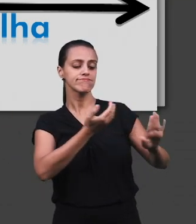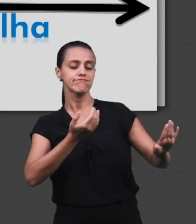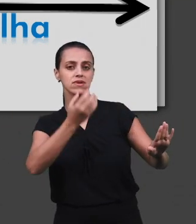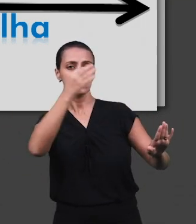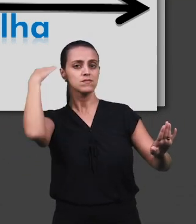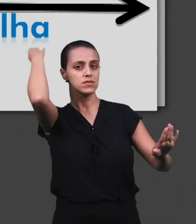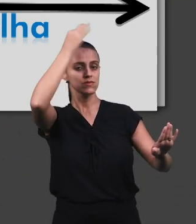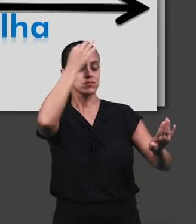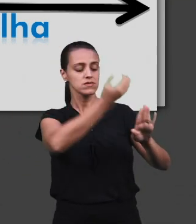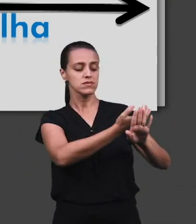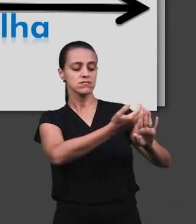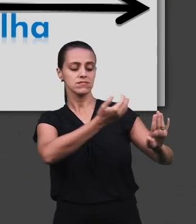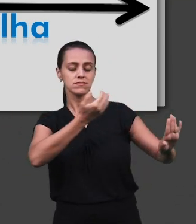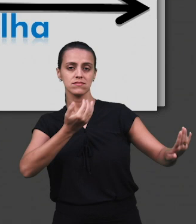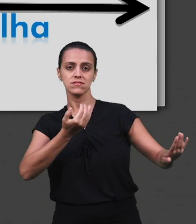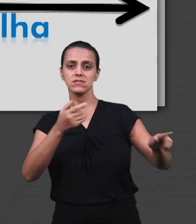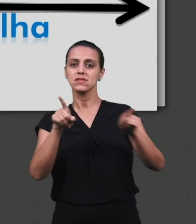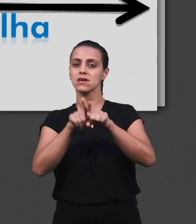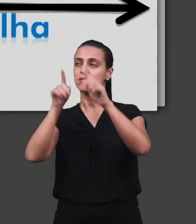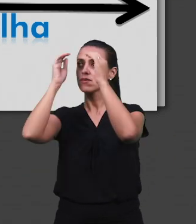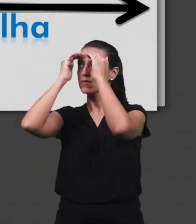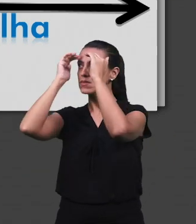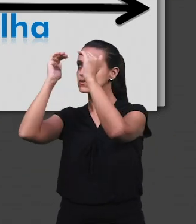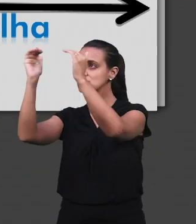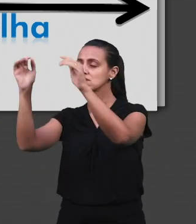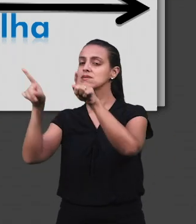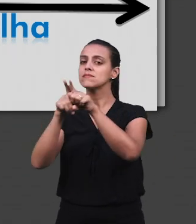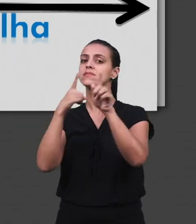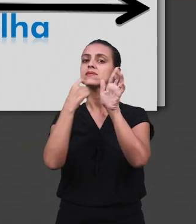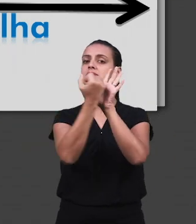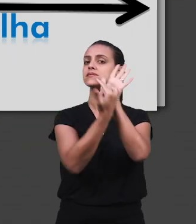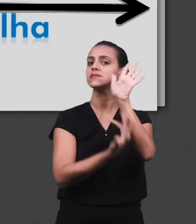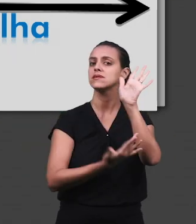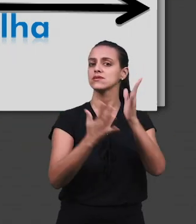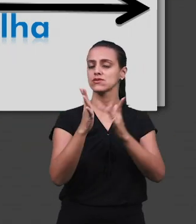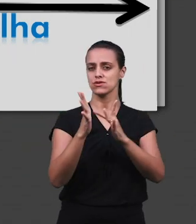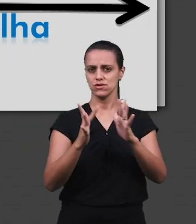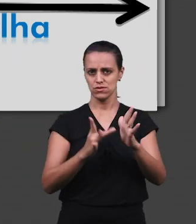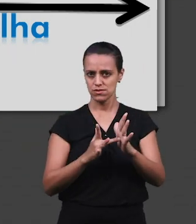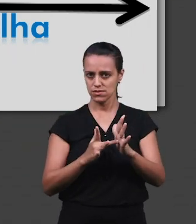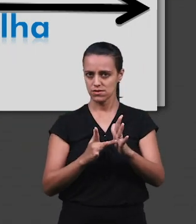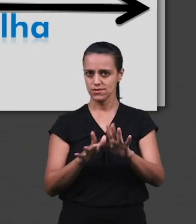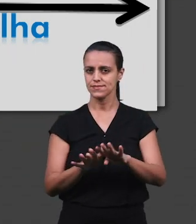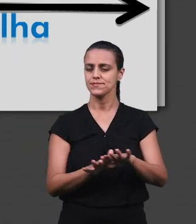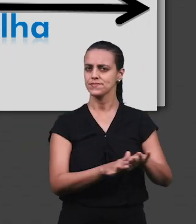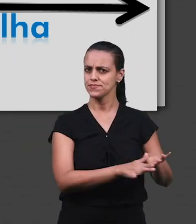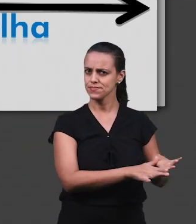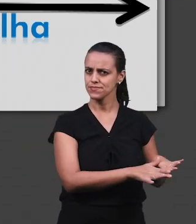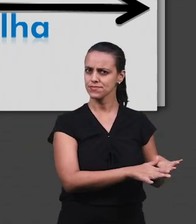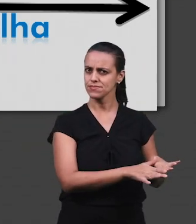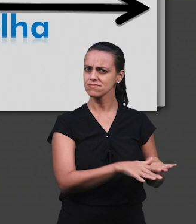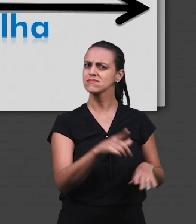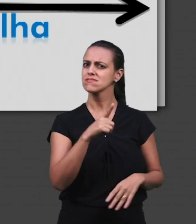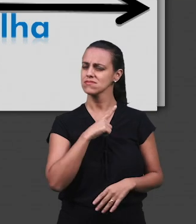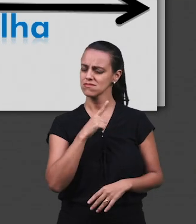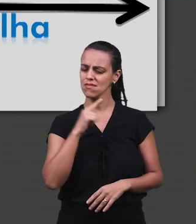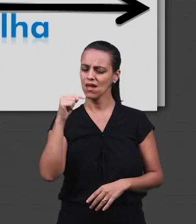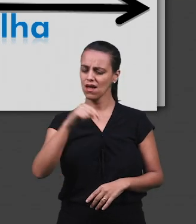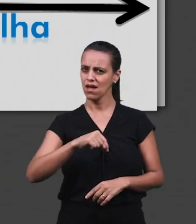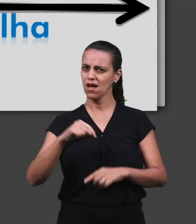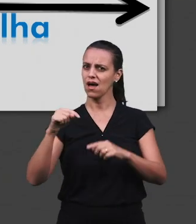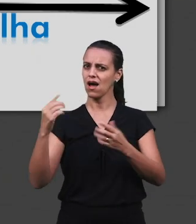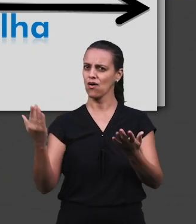pour l'obéissance et aspersion du sang de Jésus. Comme nous voyons dans ce tableau, l'évangile